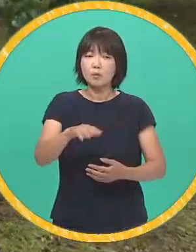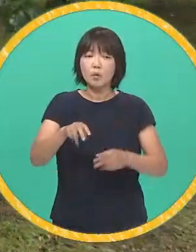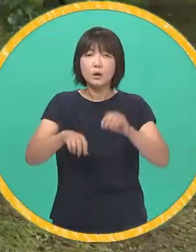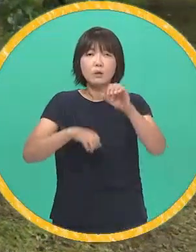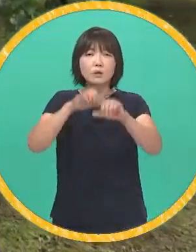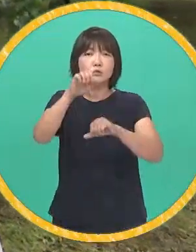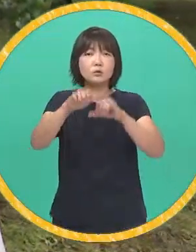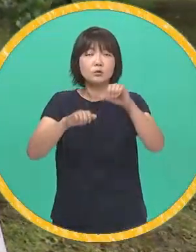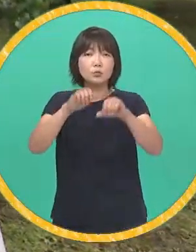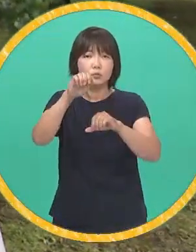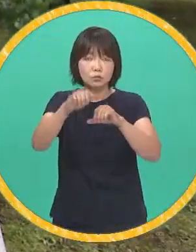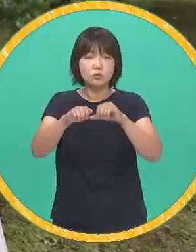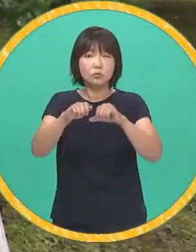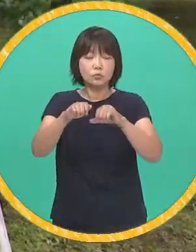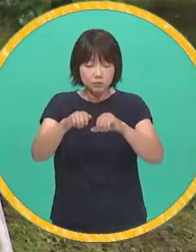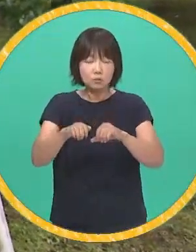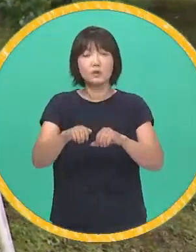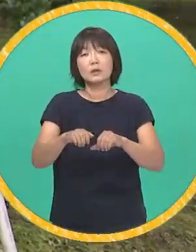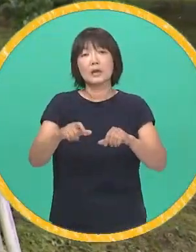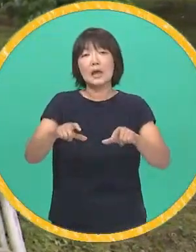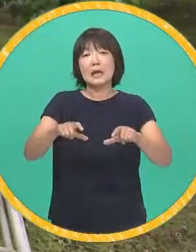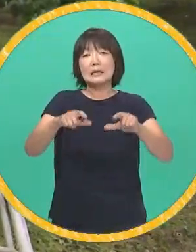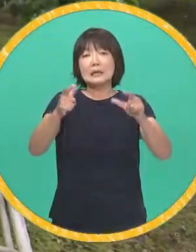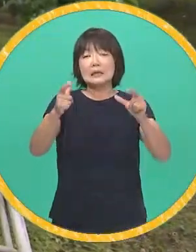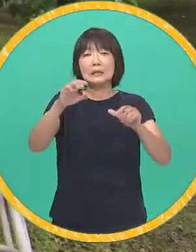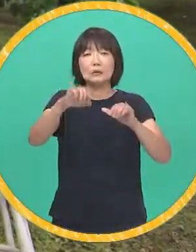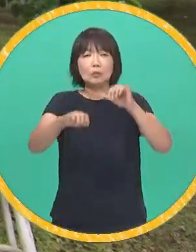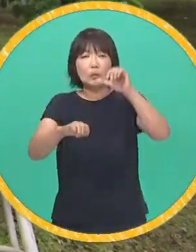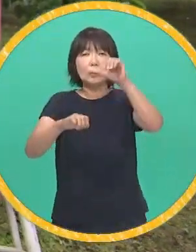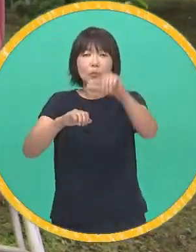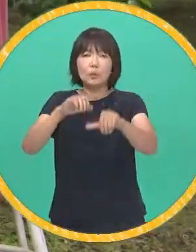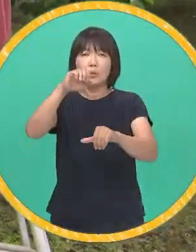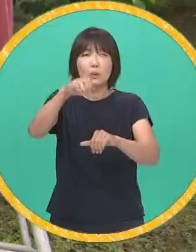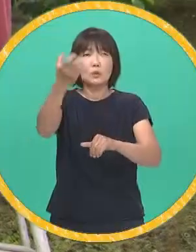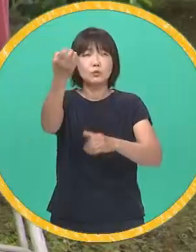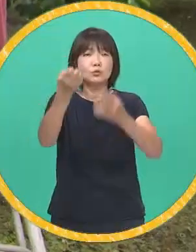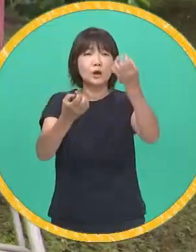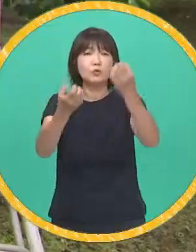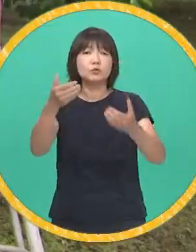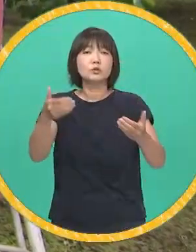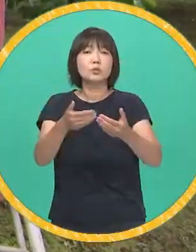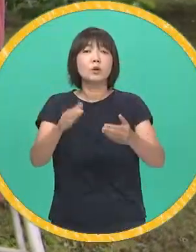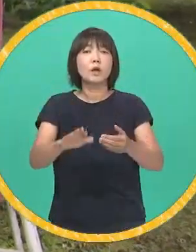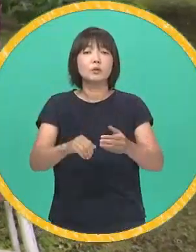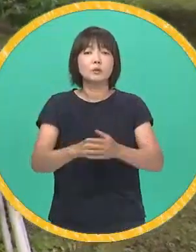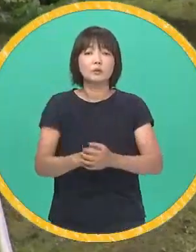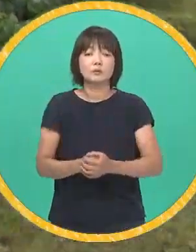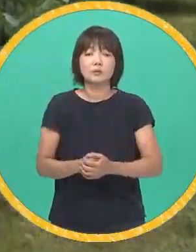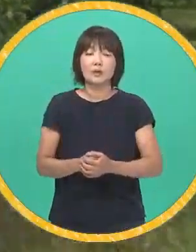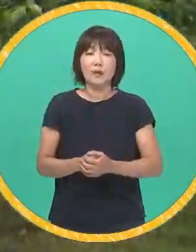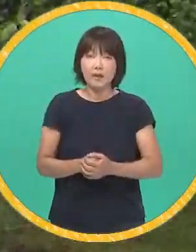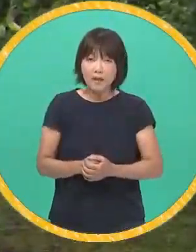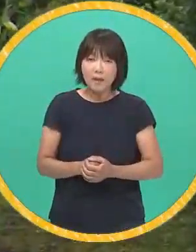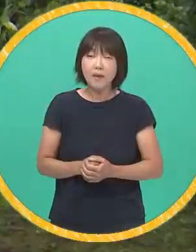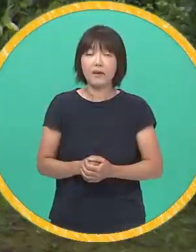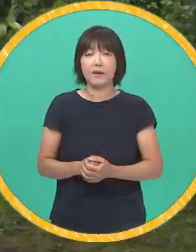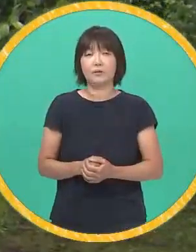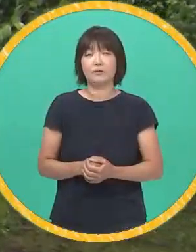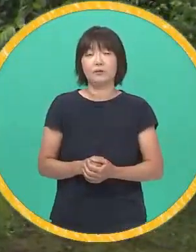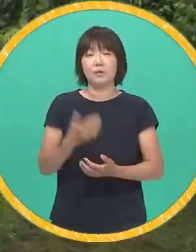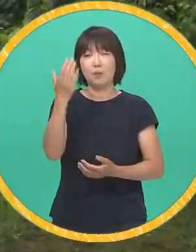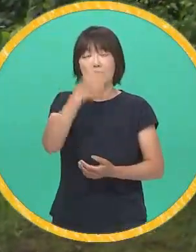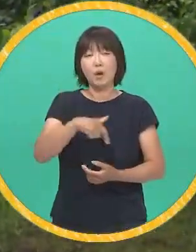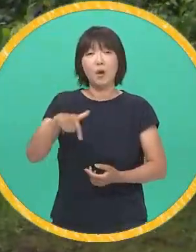脱衣のライドいることでしょうねそうですね脚立とかな時に登られて作業される方もいらっしゃいますねええs